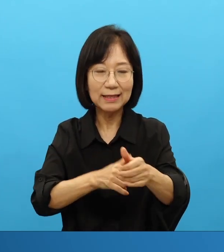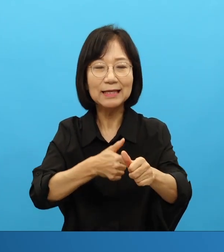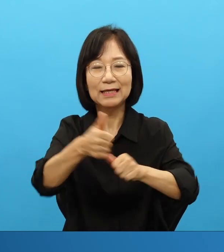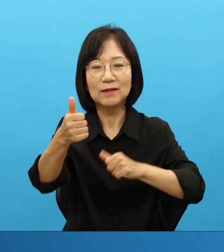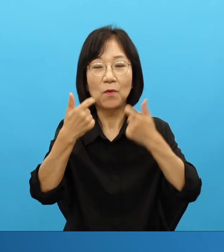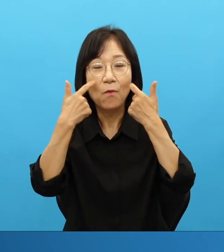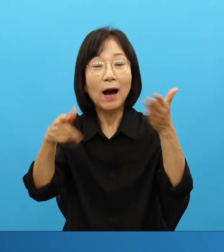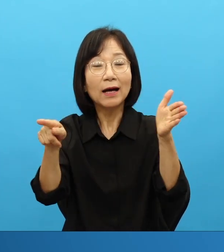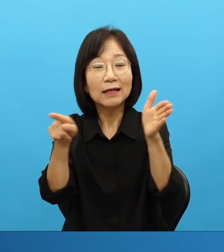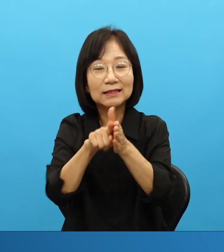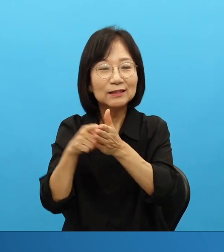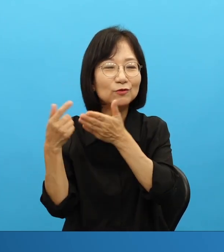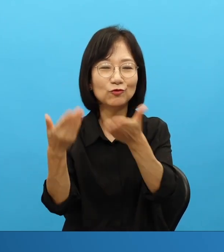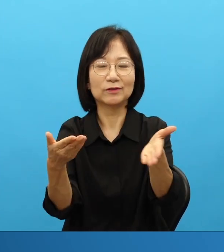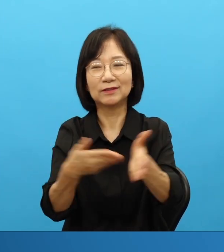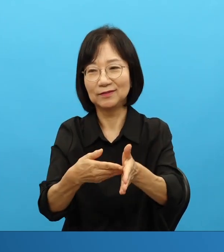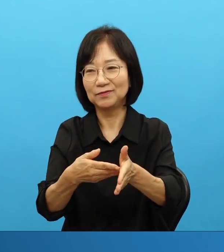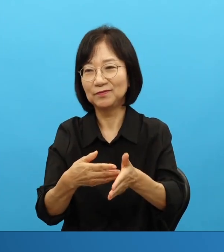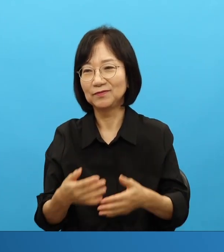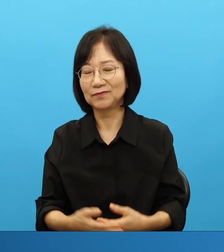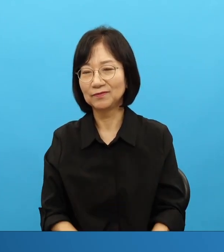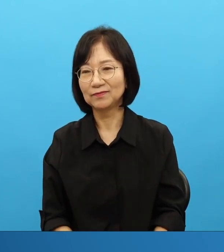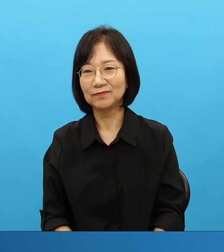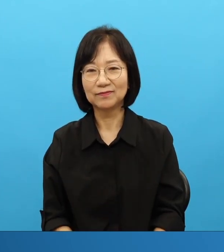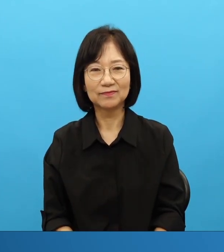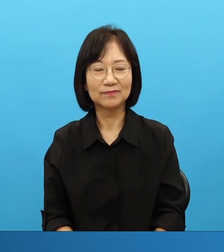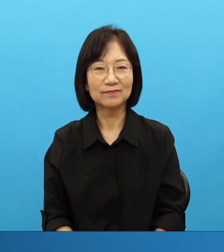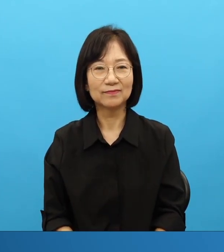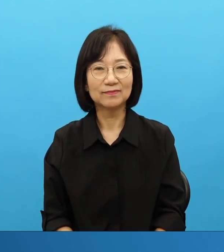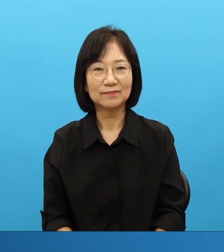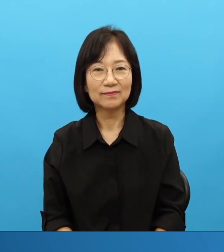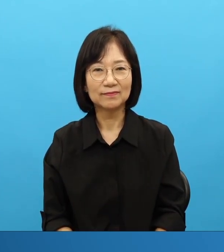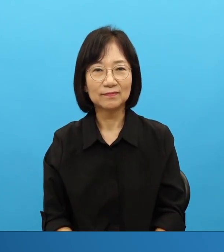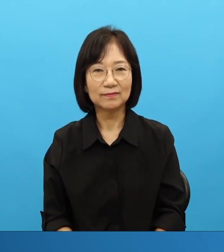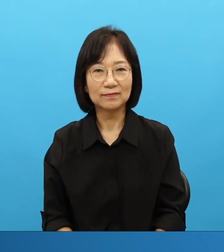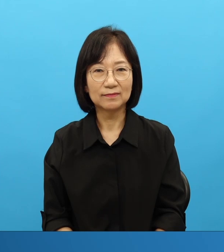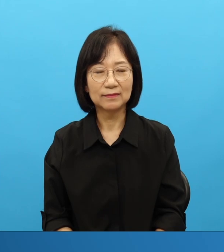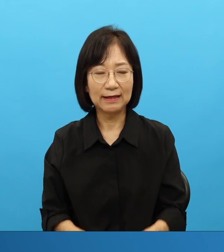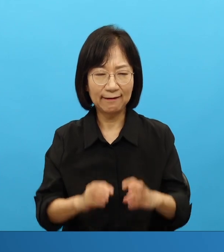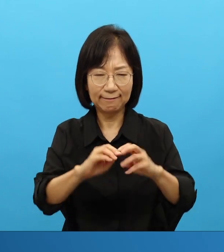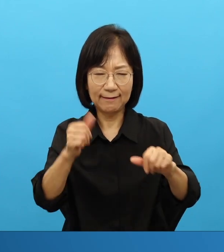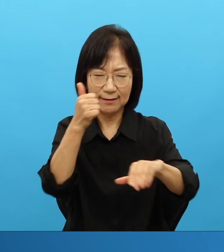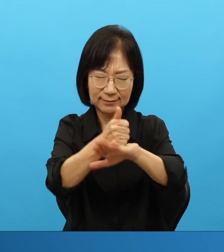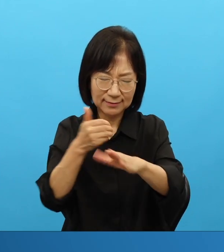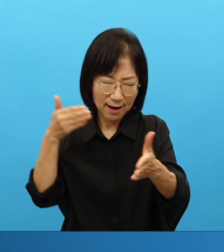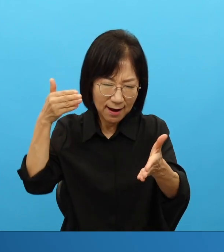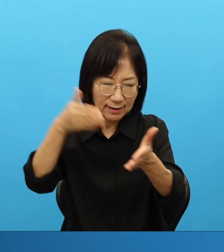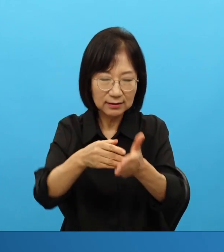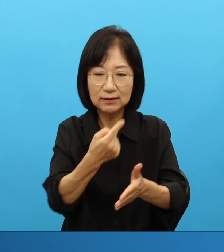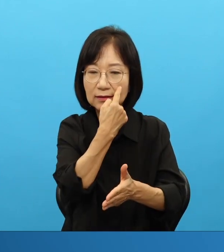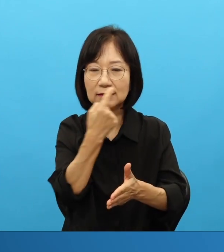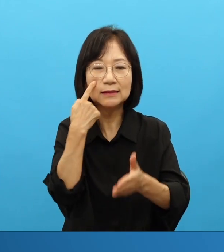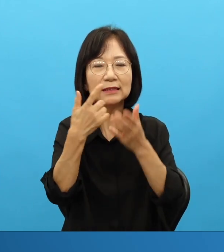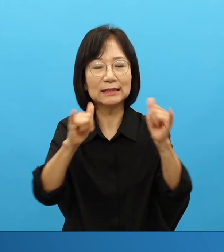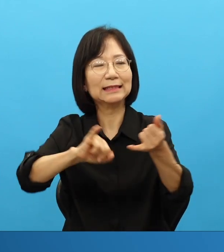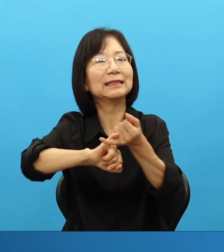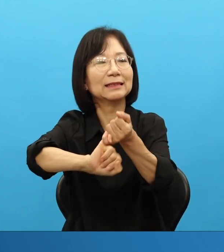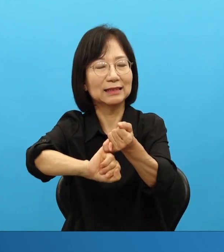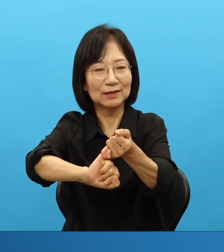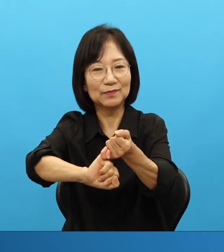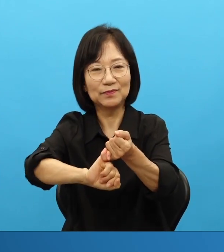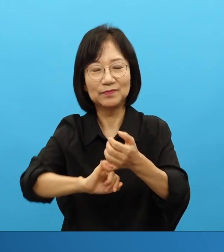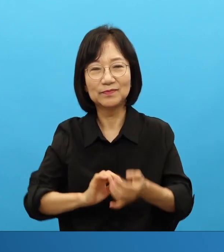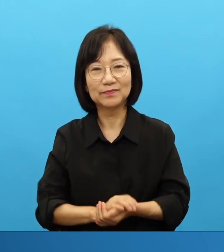assurance, conviction by which he will lead us to have success no matter where we go. 땅 끝까지 이르러 정인이 되리라. And he says to us, you'll be my witnesses to the ends of the